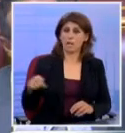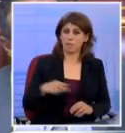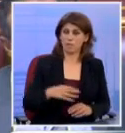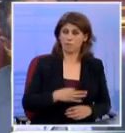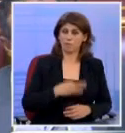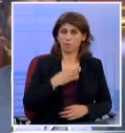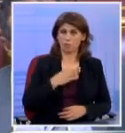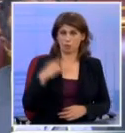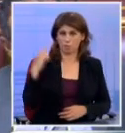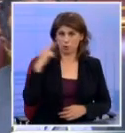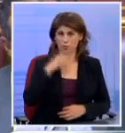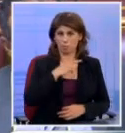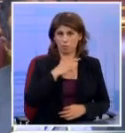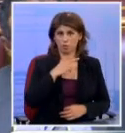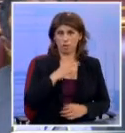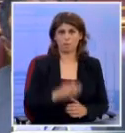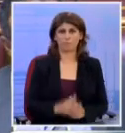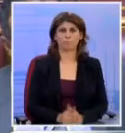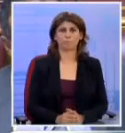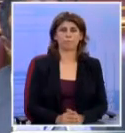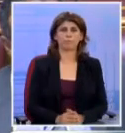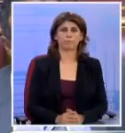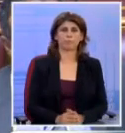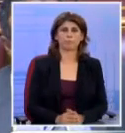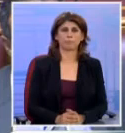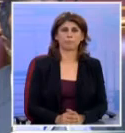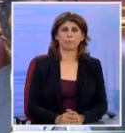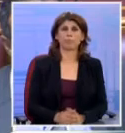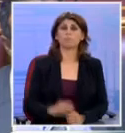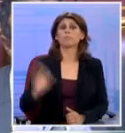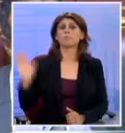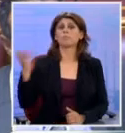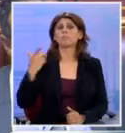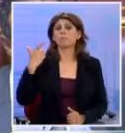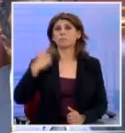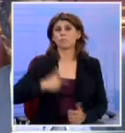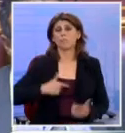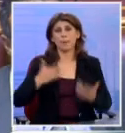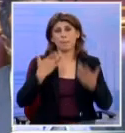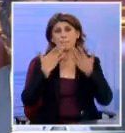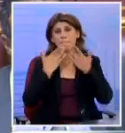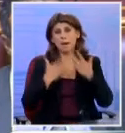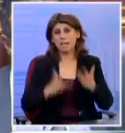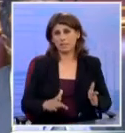κύριε Πρωθυπουργέ, ότι όταν παραιτήθηκα